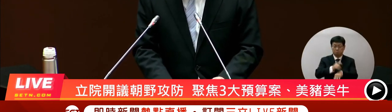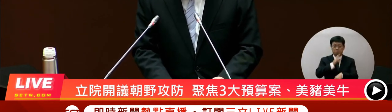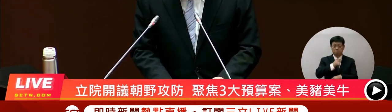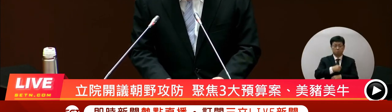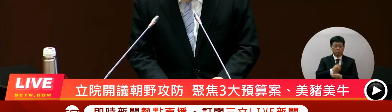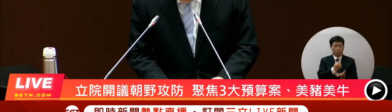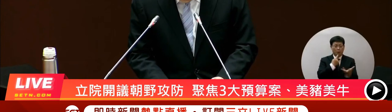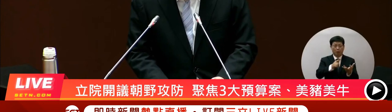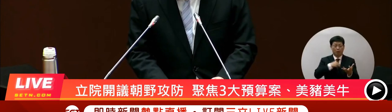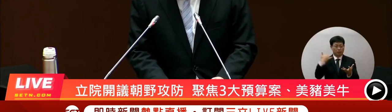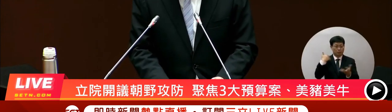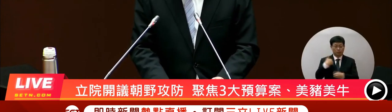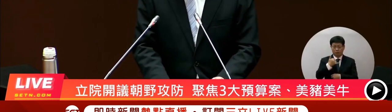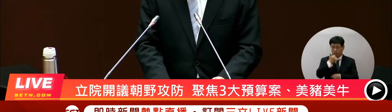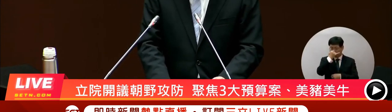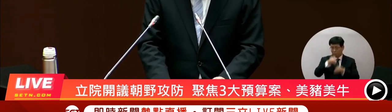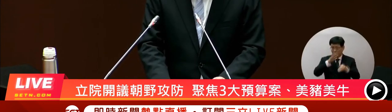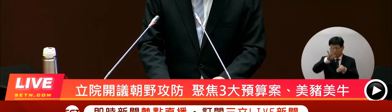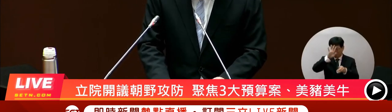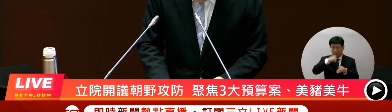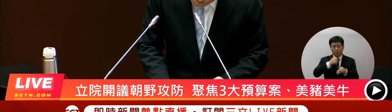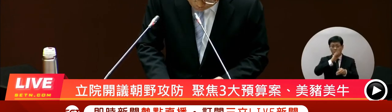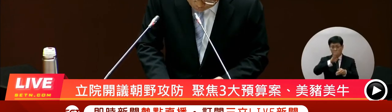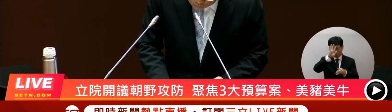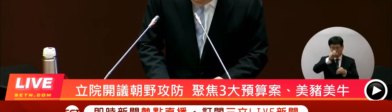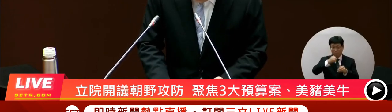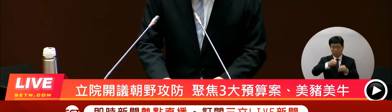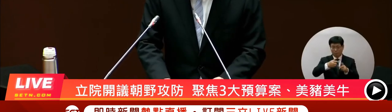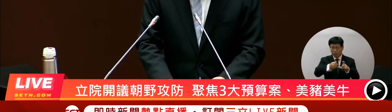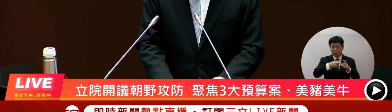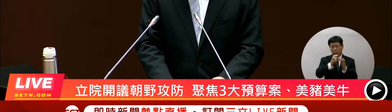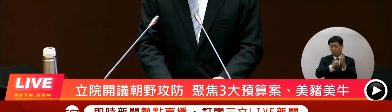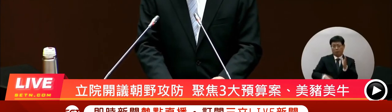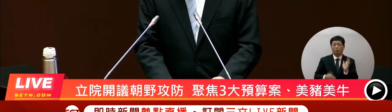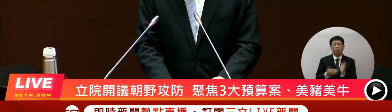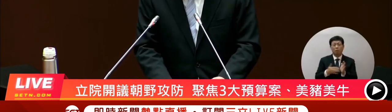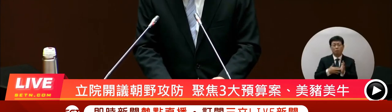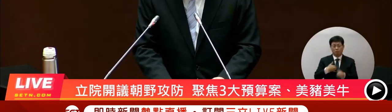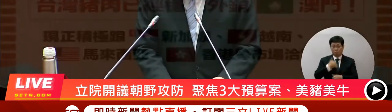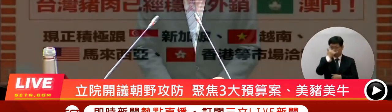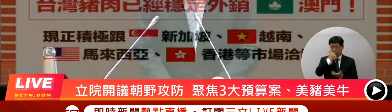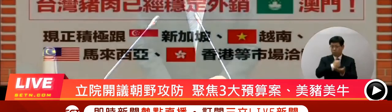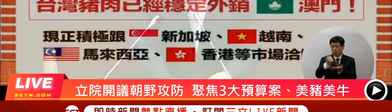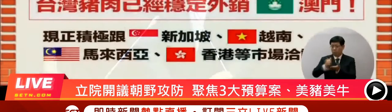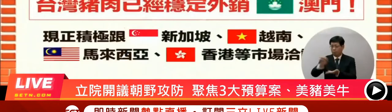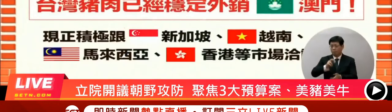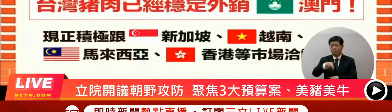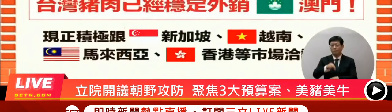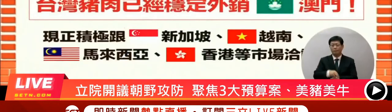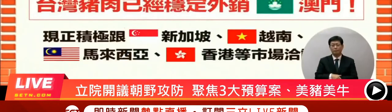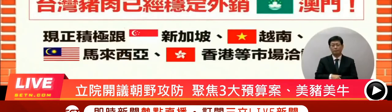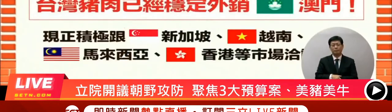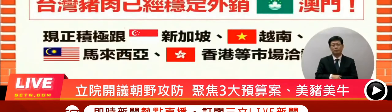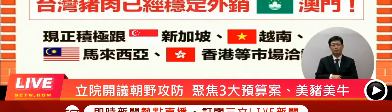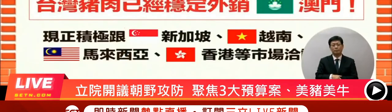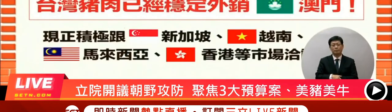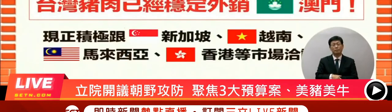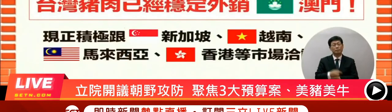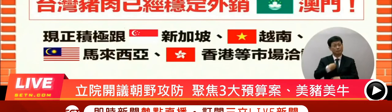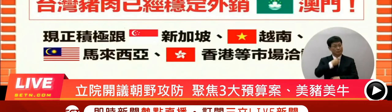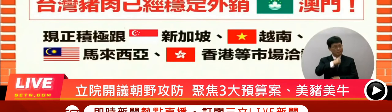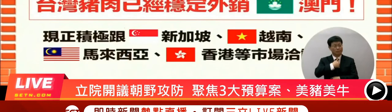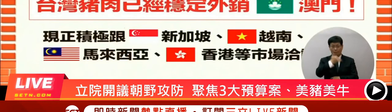可提议疫区，我们的猪肉又可以重新外销。其实我们台